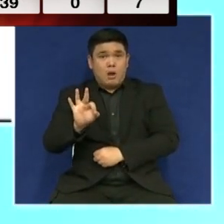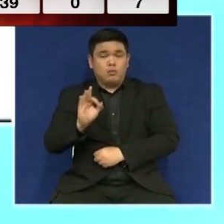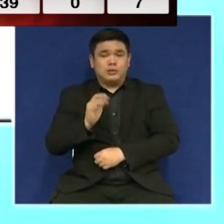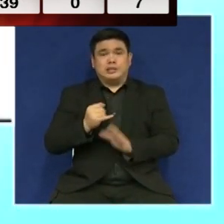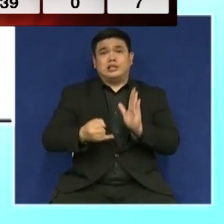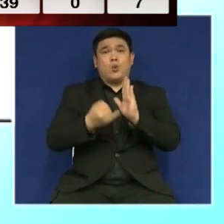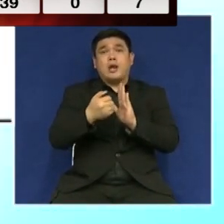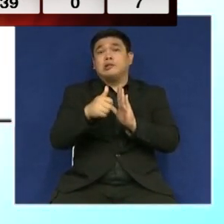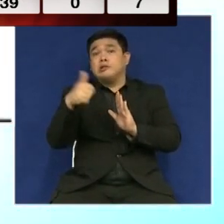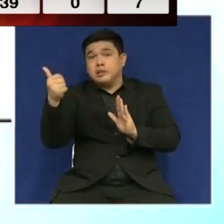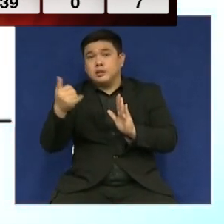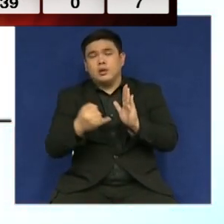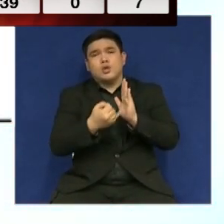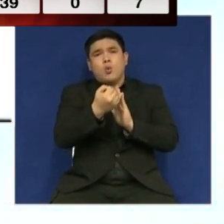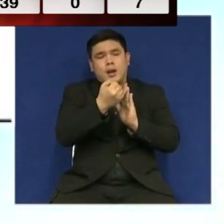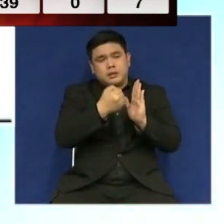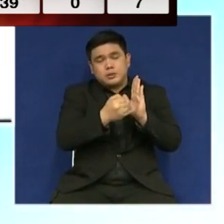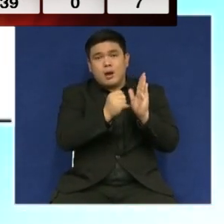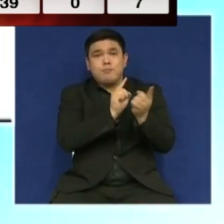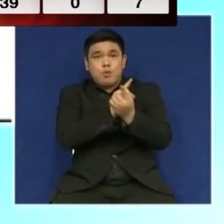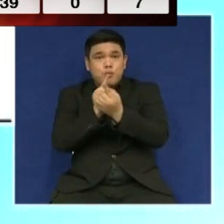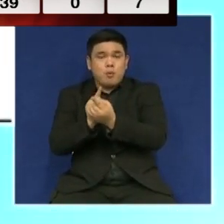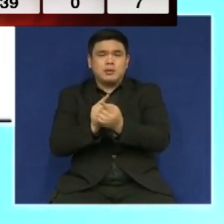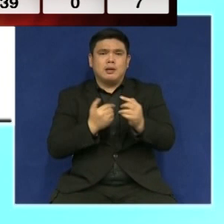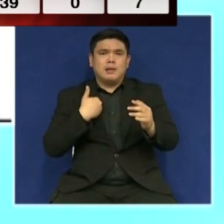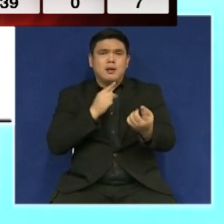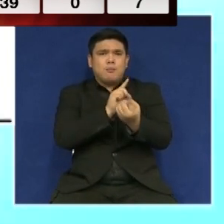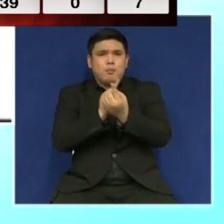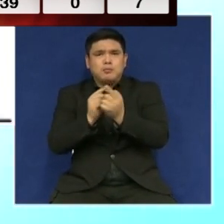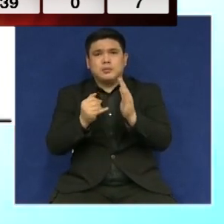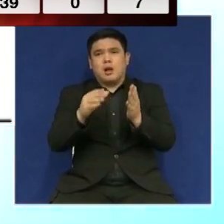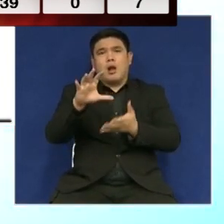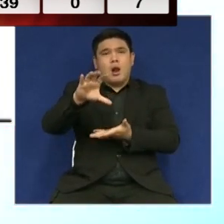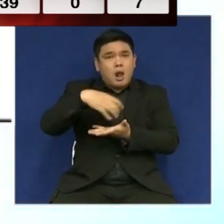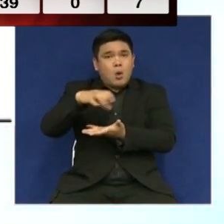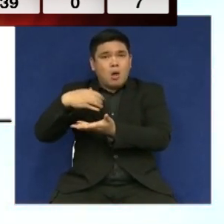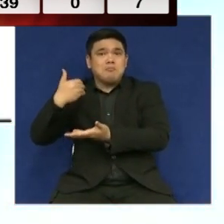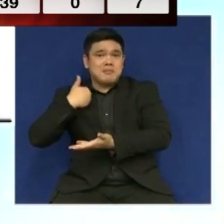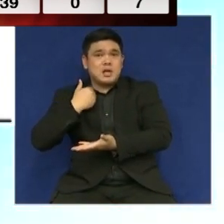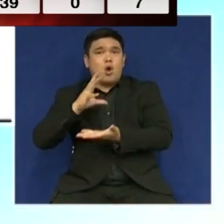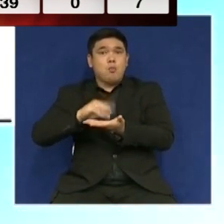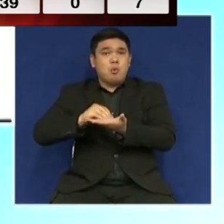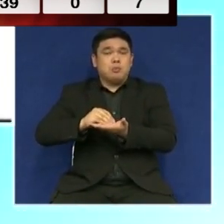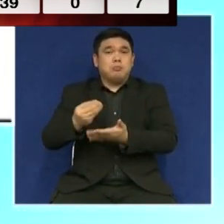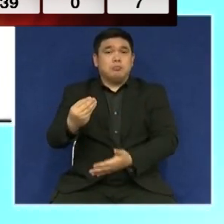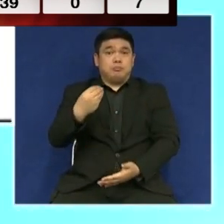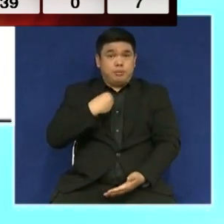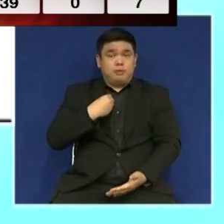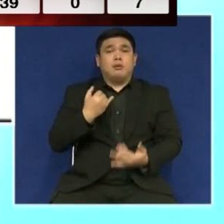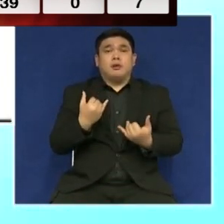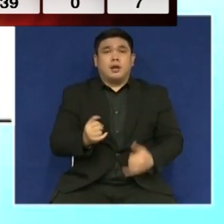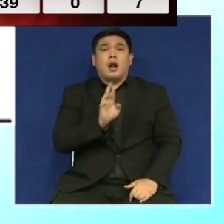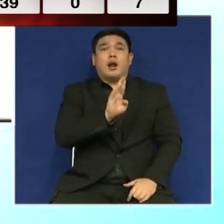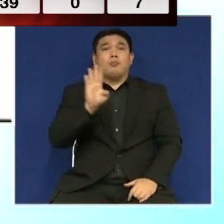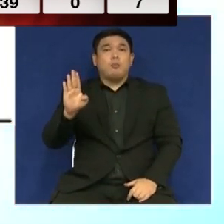ในจังหวัดต่างๆนะครับซึ่งขณะนี้เนี่ยก็จะมีอยู่หลายจังหวัดที่ทยอยรายงานเข้ามาด้วยการที่เรามีระบบ